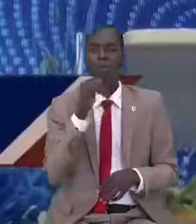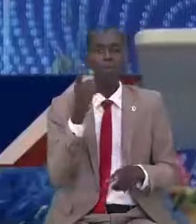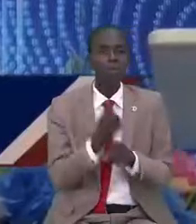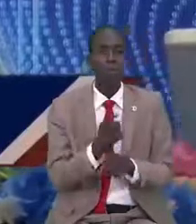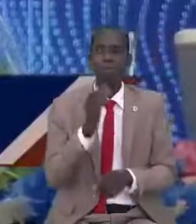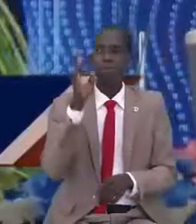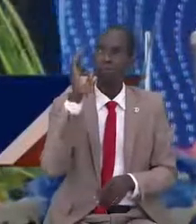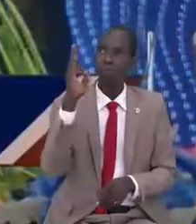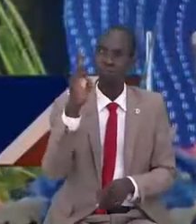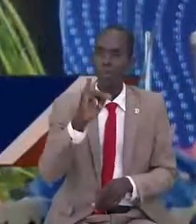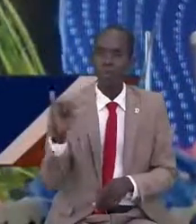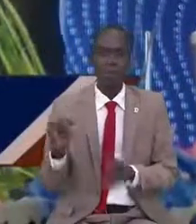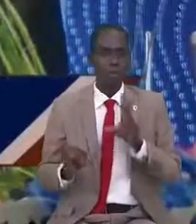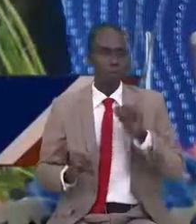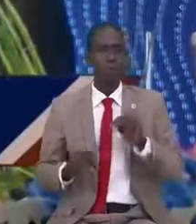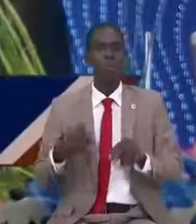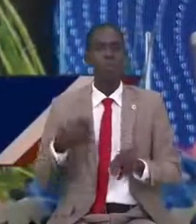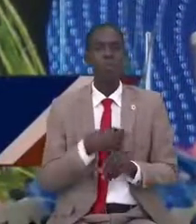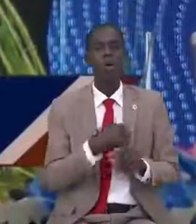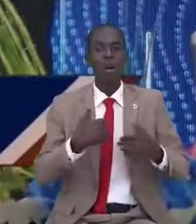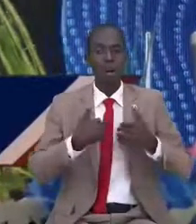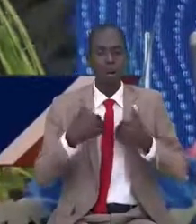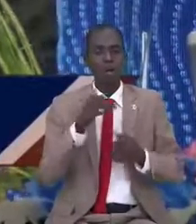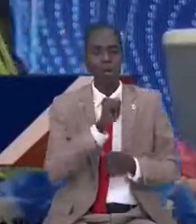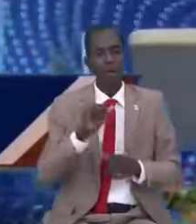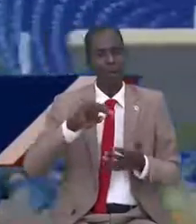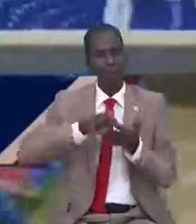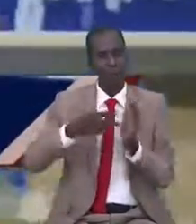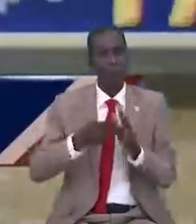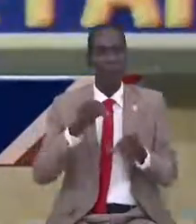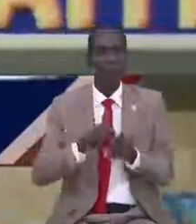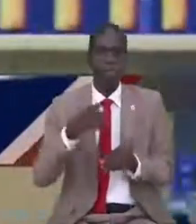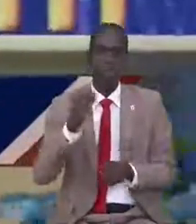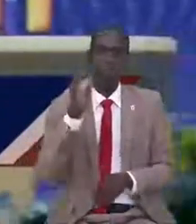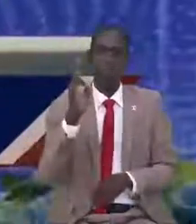nous ne prêchons pas seulement, mais nous avons un objectif